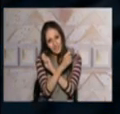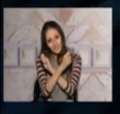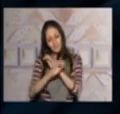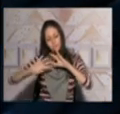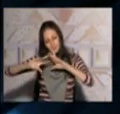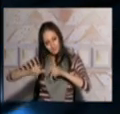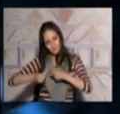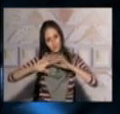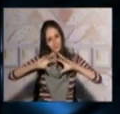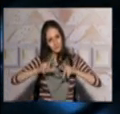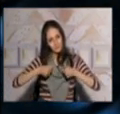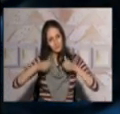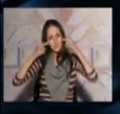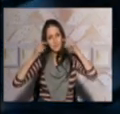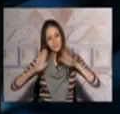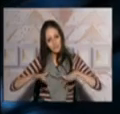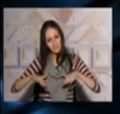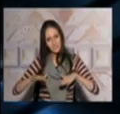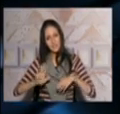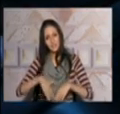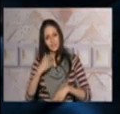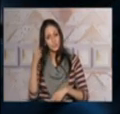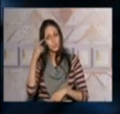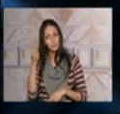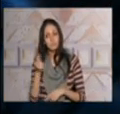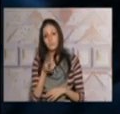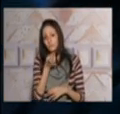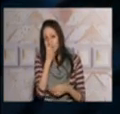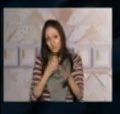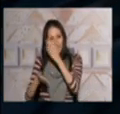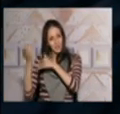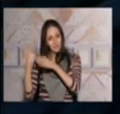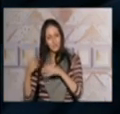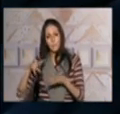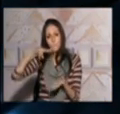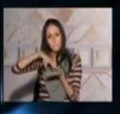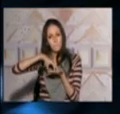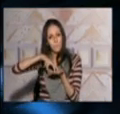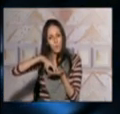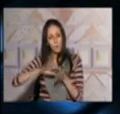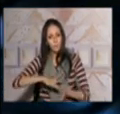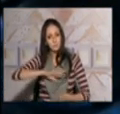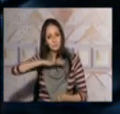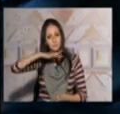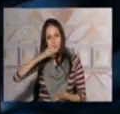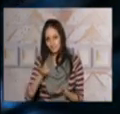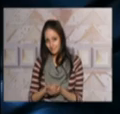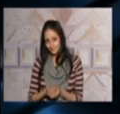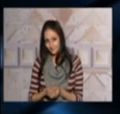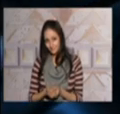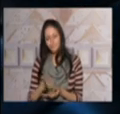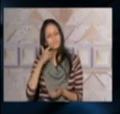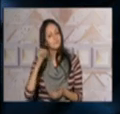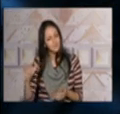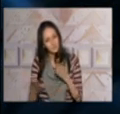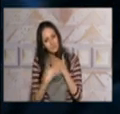عايزه تعيش بنفس الفكر القديم، مش فكره رفض بس ولكن خوف. طبعا يا فندم دايما الجديد